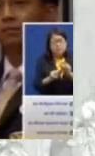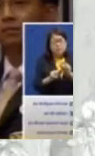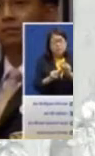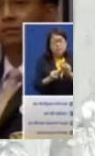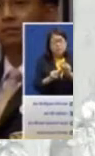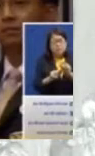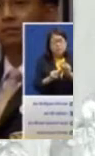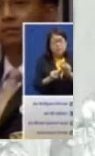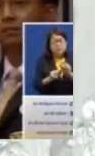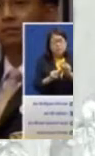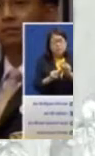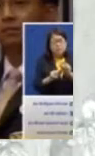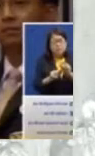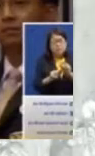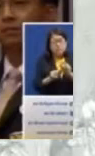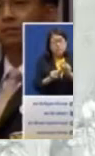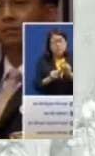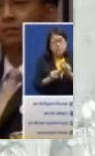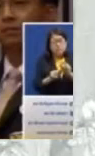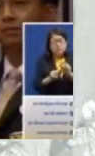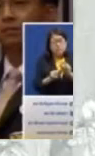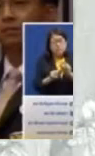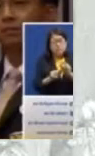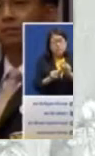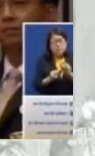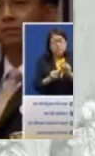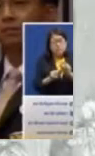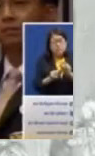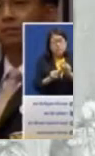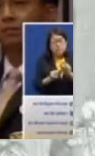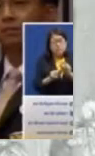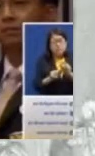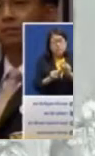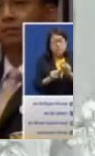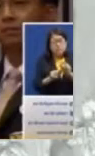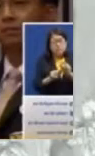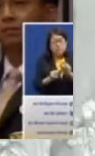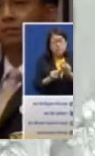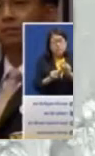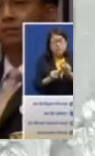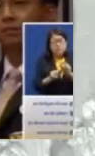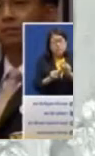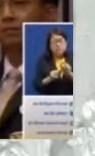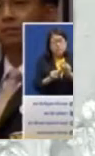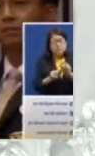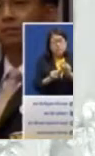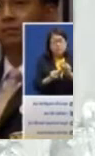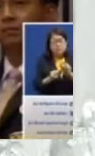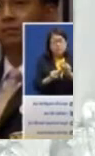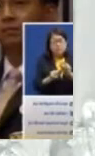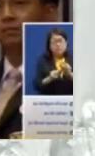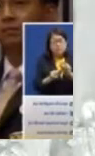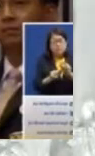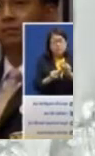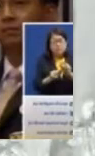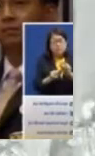ลอดภัยของเขาได้อย่างไรนะคะแล้วก็กระทรวงต่างประเทศได้ประสานงาน UNHCR ในกรณีที่เกิดขึ้นกับ